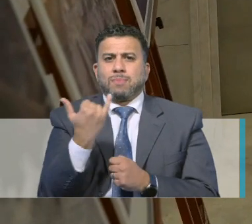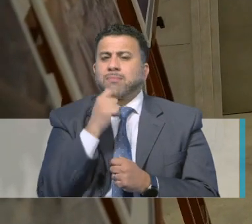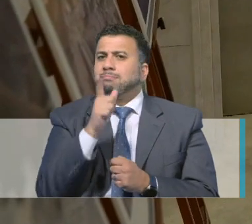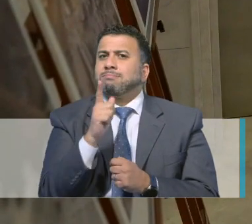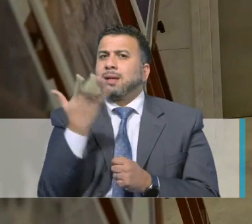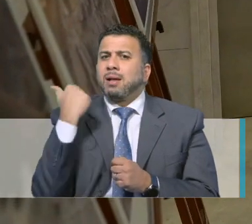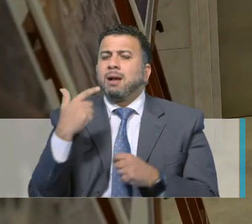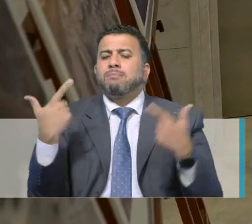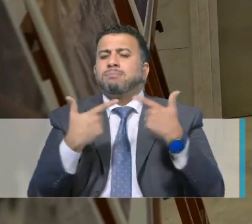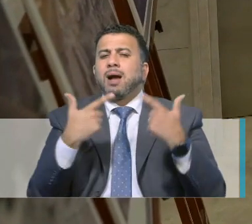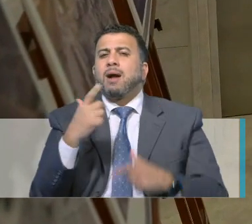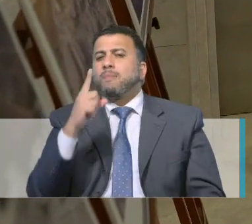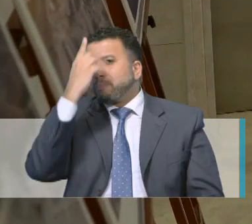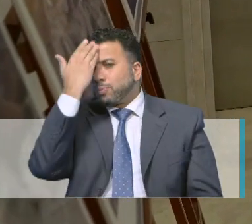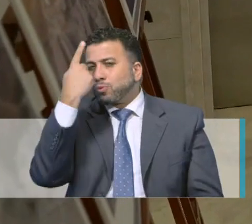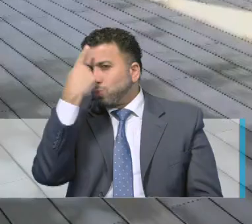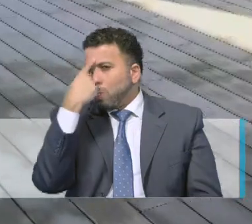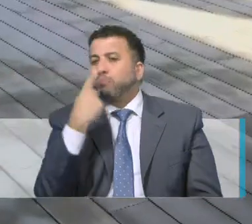فتره الغزو البرتغالي